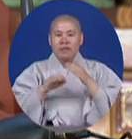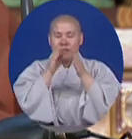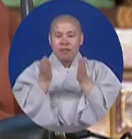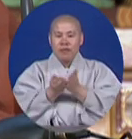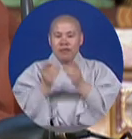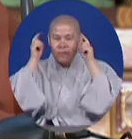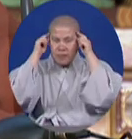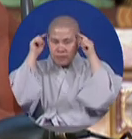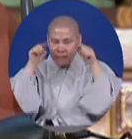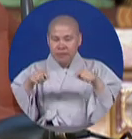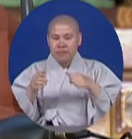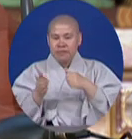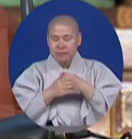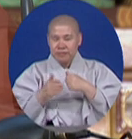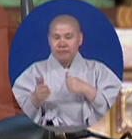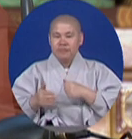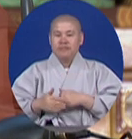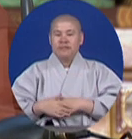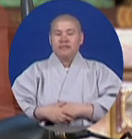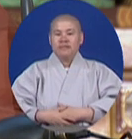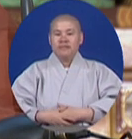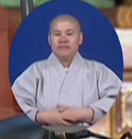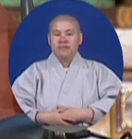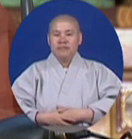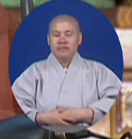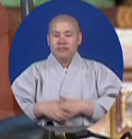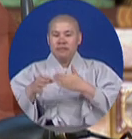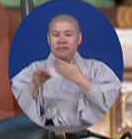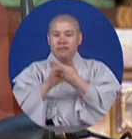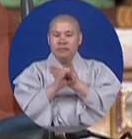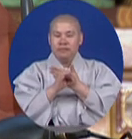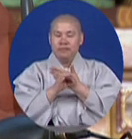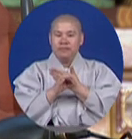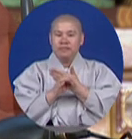어리석어서 그렇다 이 말이죠. 그러면